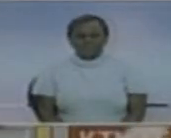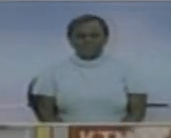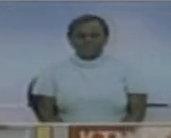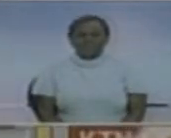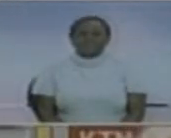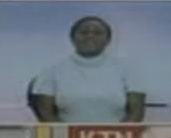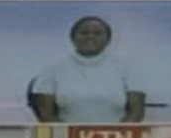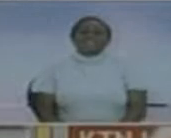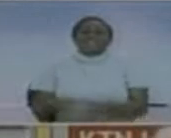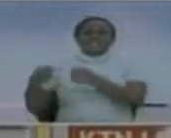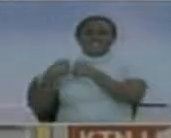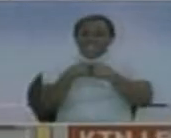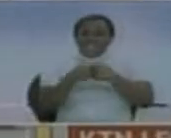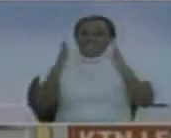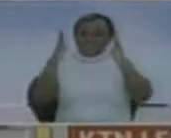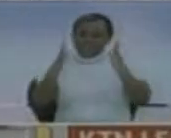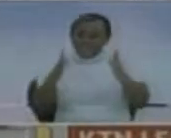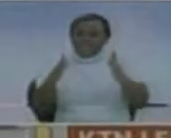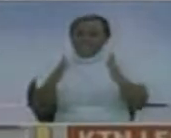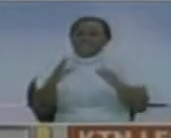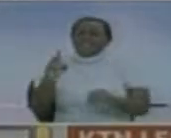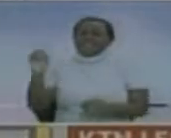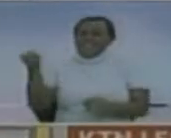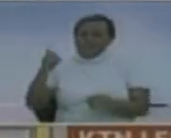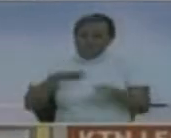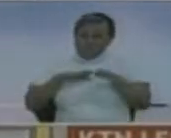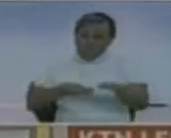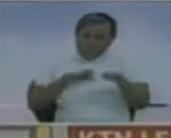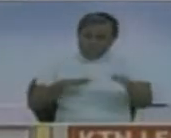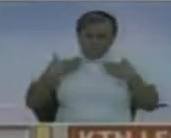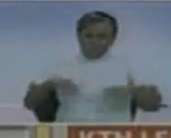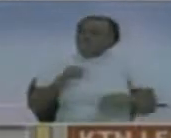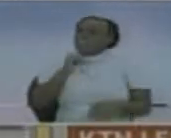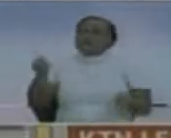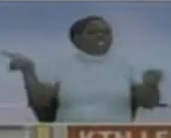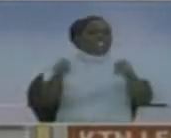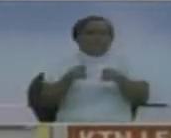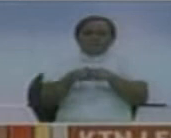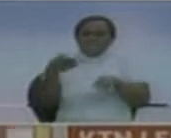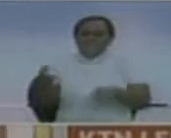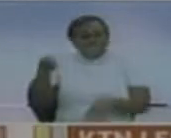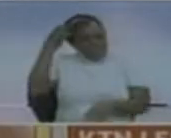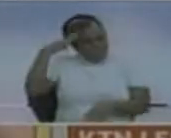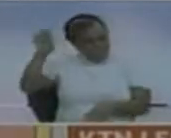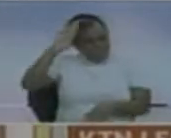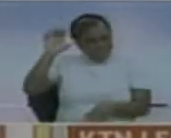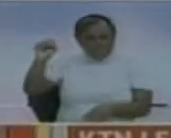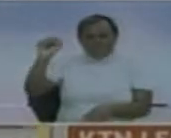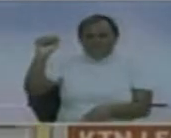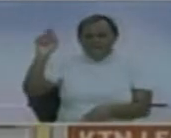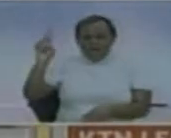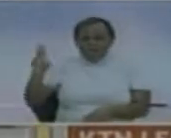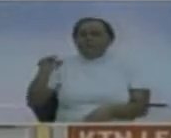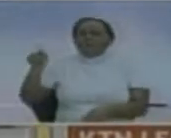Naam, changamoto kubwa jijini Nairobi ni msongamano wa watu na magari. Lakini sivyo mambo yalivyo hapa Sao Paulo, huku wakazi wa eneo hili